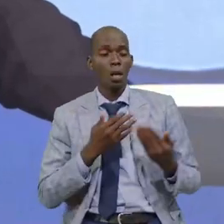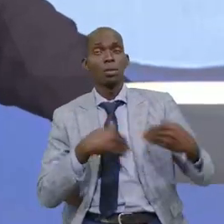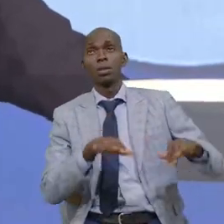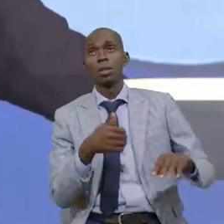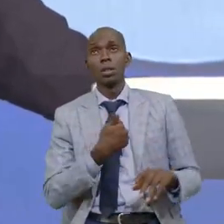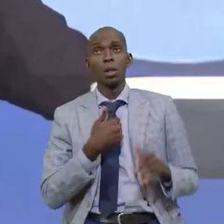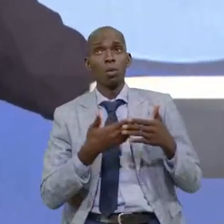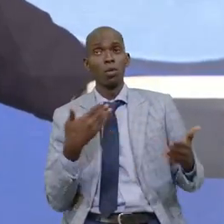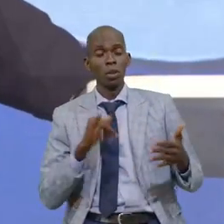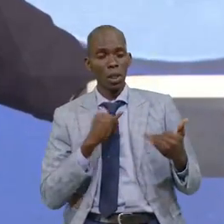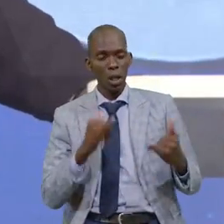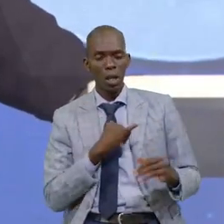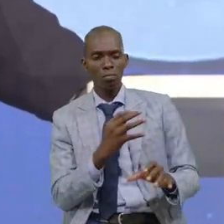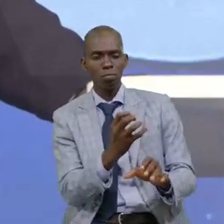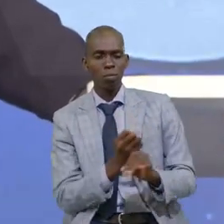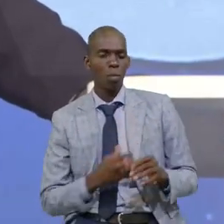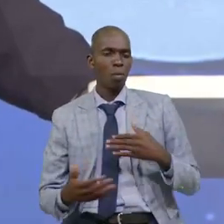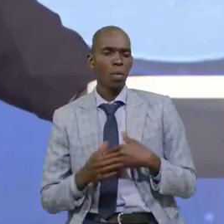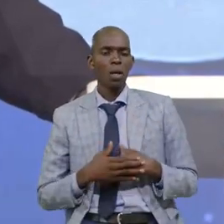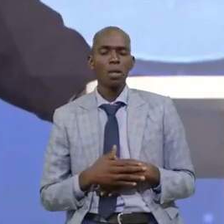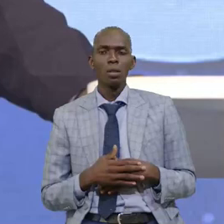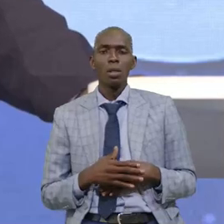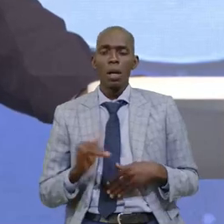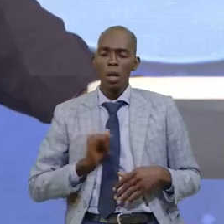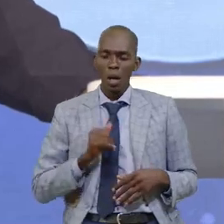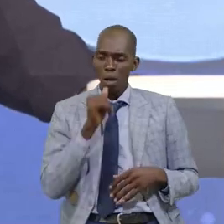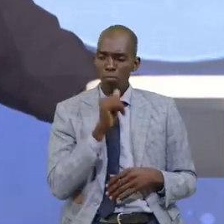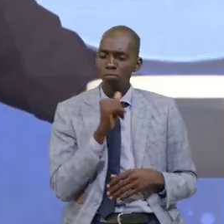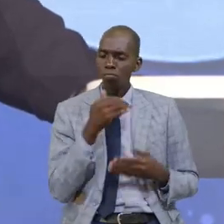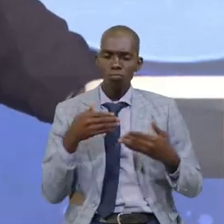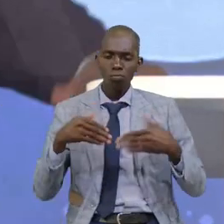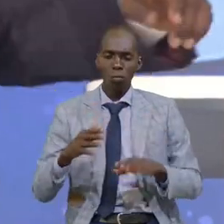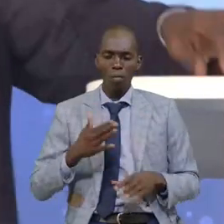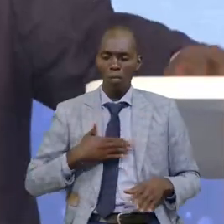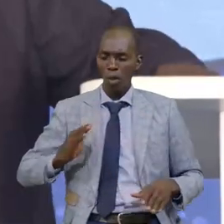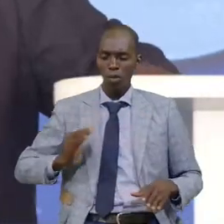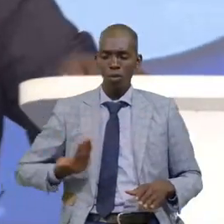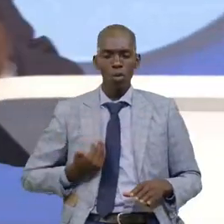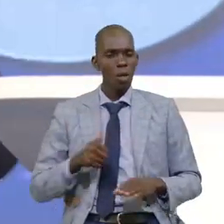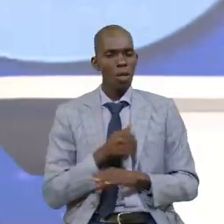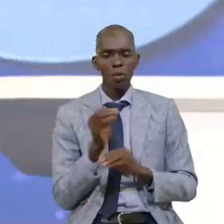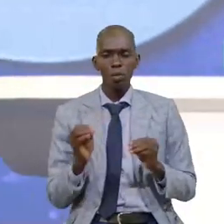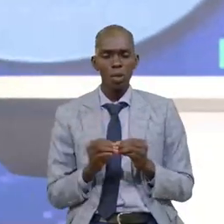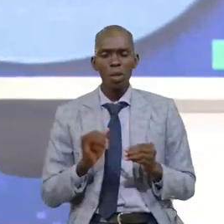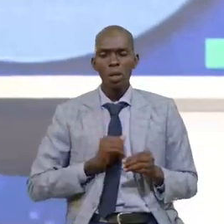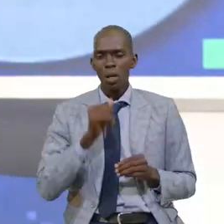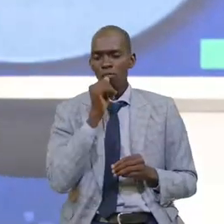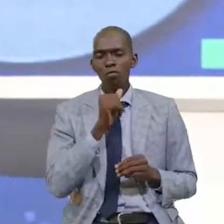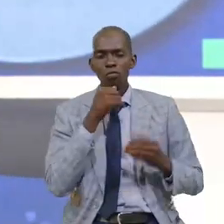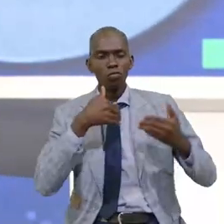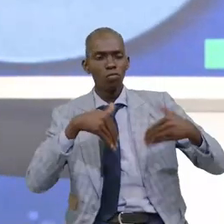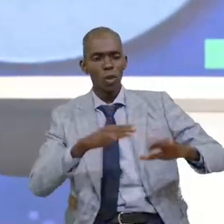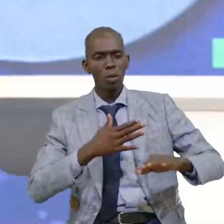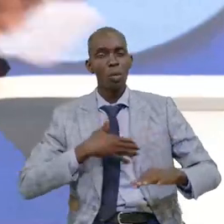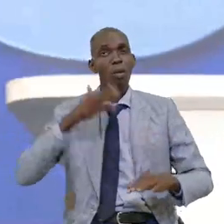me libère. Je ne me vends plus. Je ne vends plus mon âme. Je ne vends plus ma destinée.